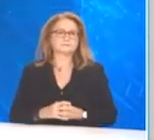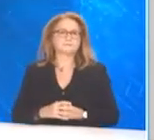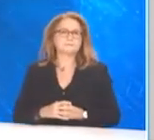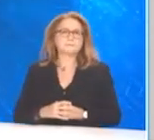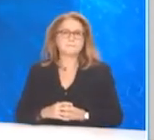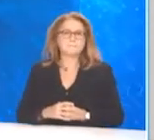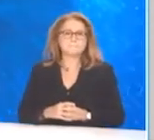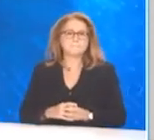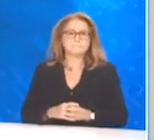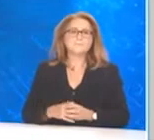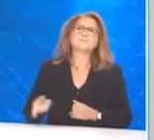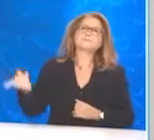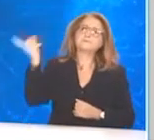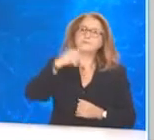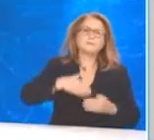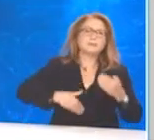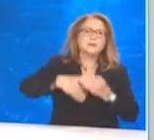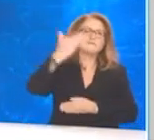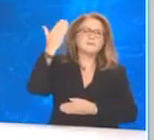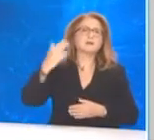Ο κύριος Βενιζέλος από το Παροπολιτικά.